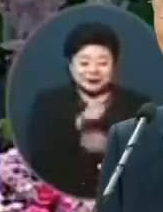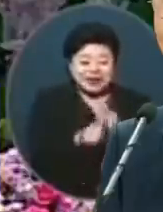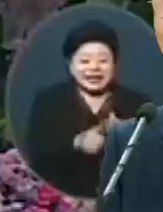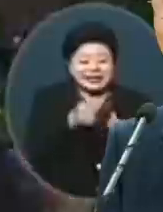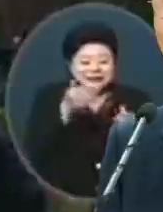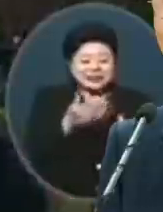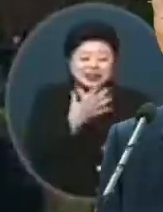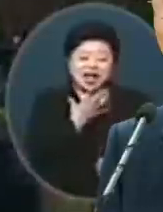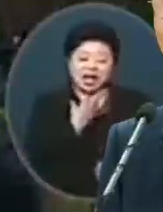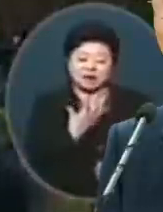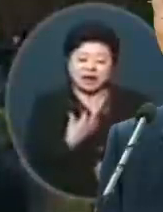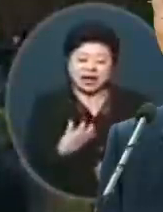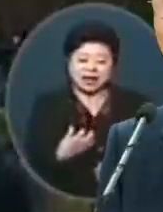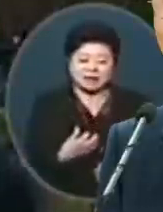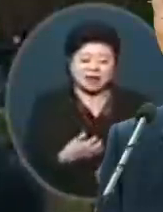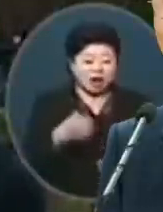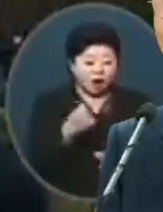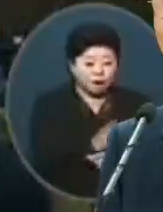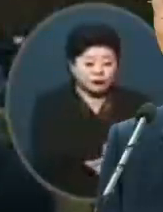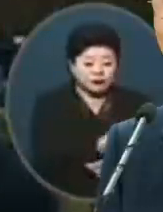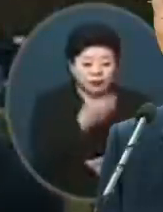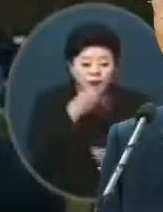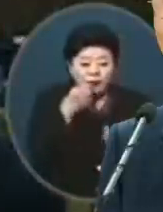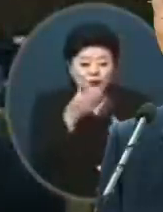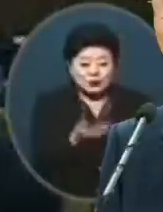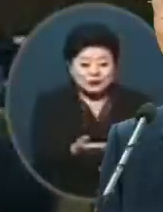하나님께서 아브라함에게 엄청난 복을 주셨습니다.